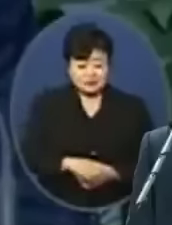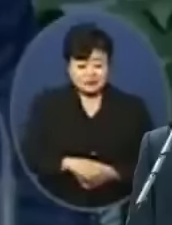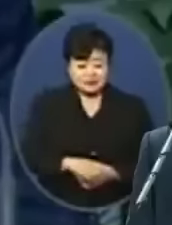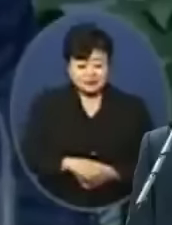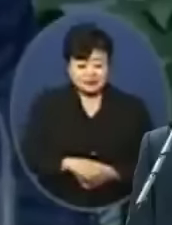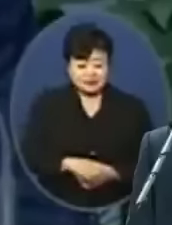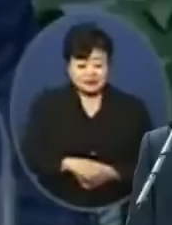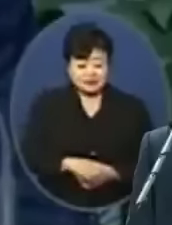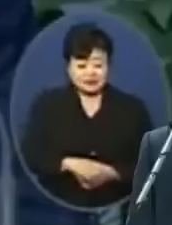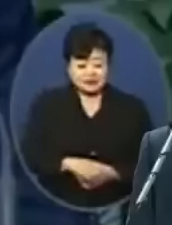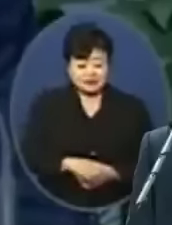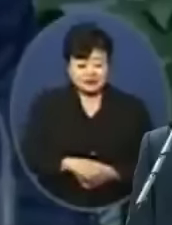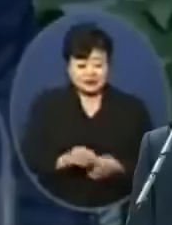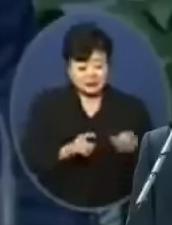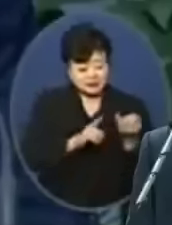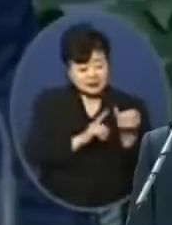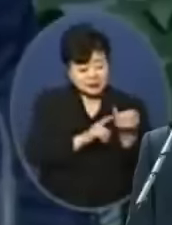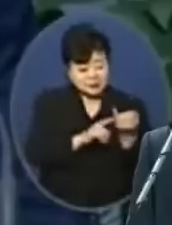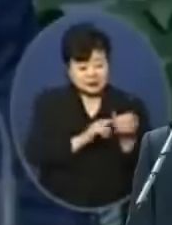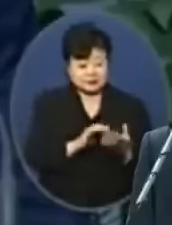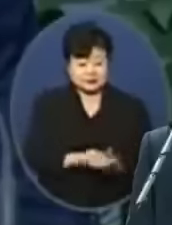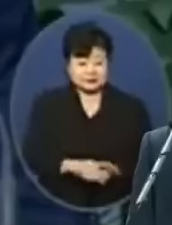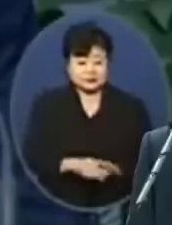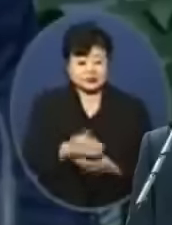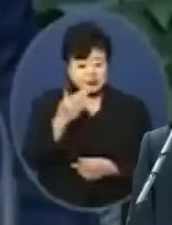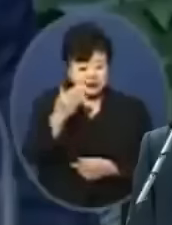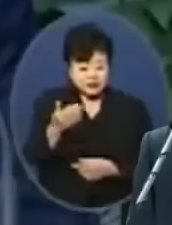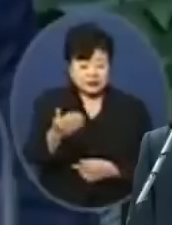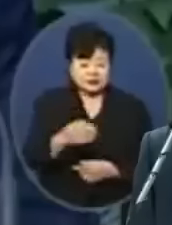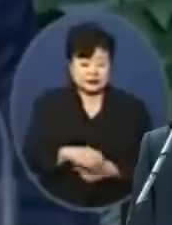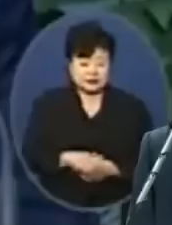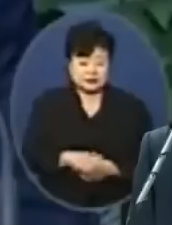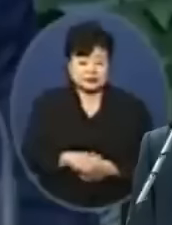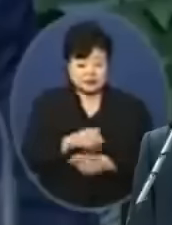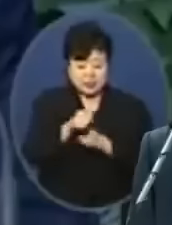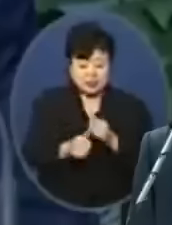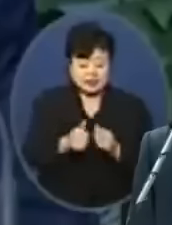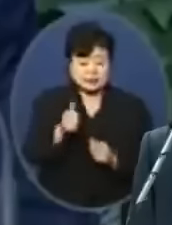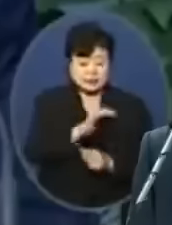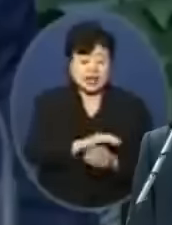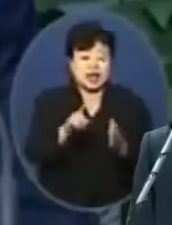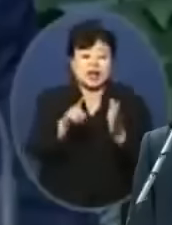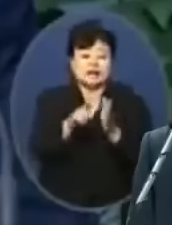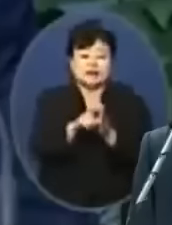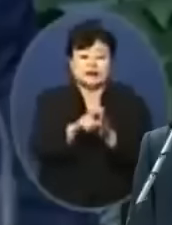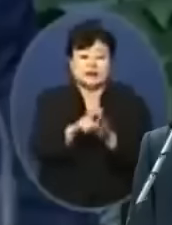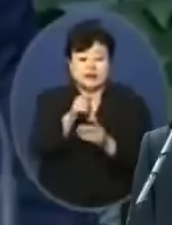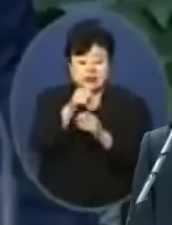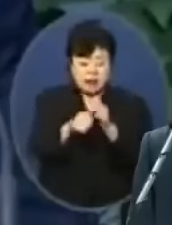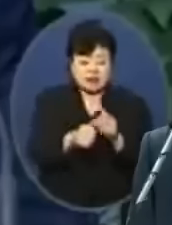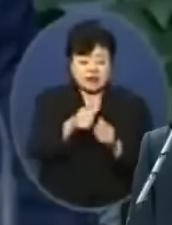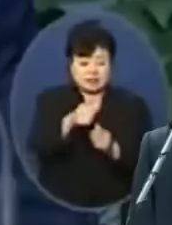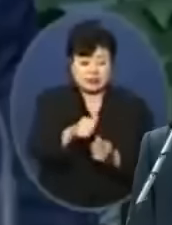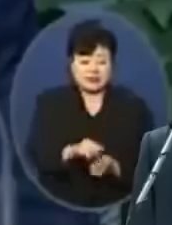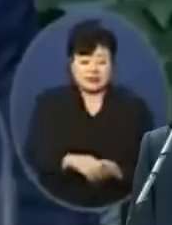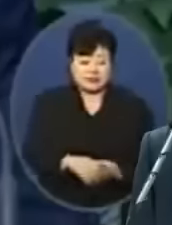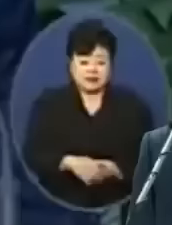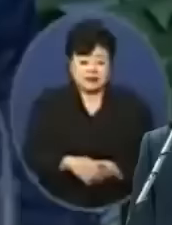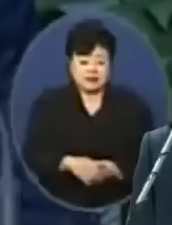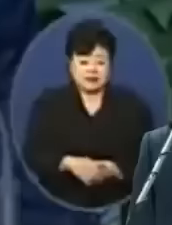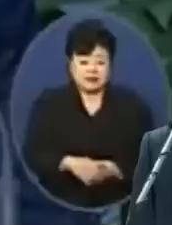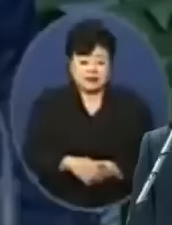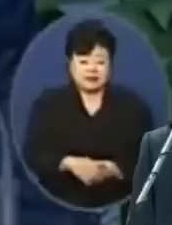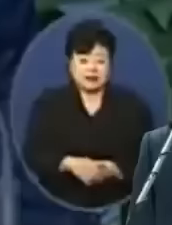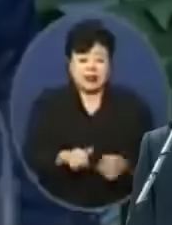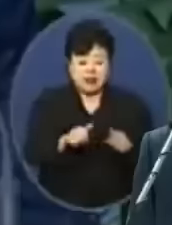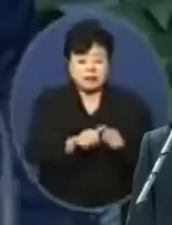그 자매님 하신 말씀이, 아, 당신이야 하나님을 잘 믿으니까 하나님 당신과